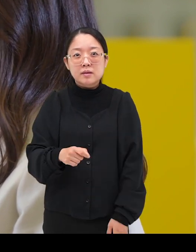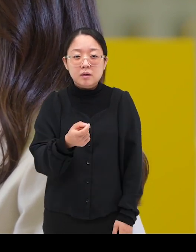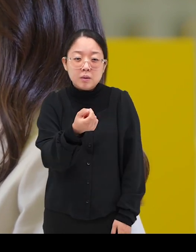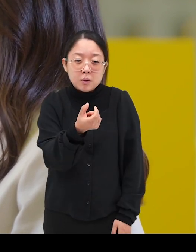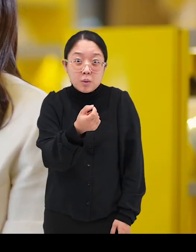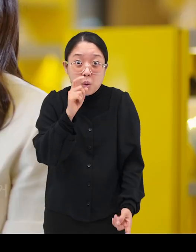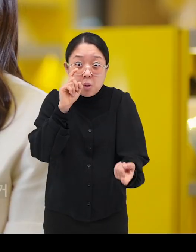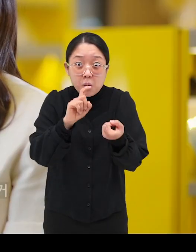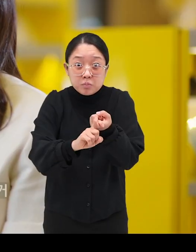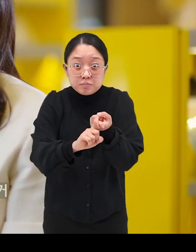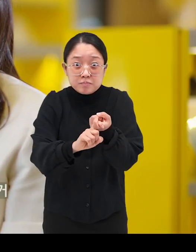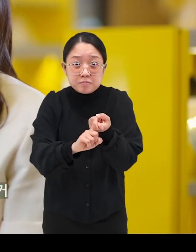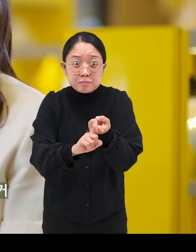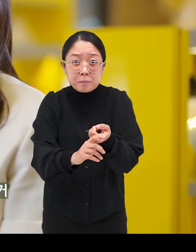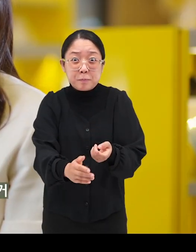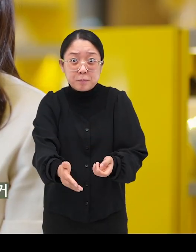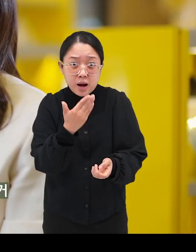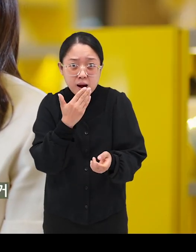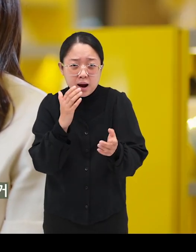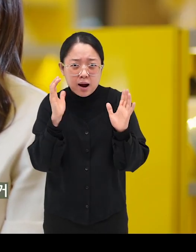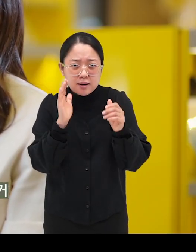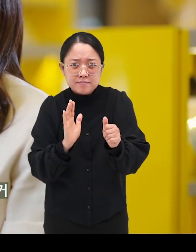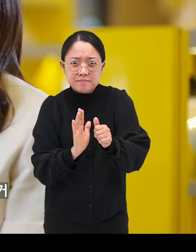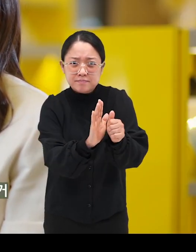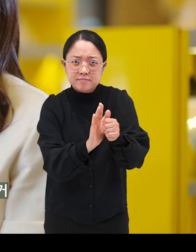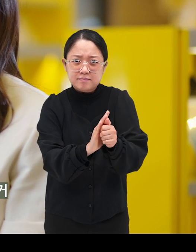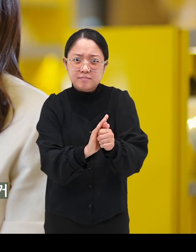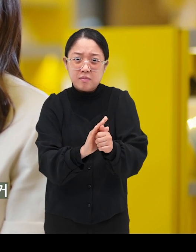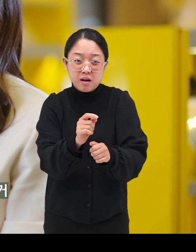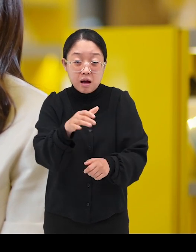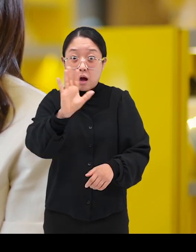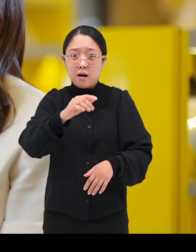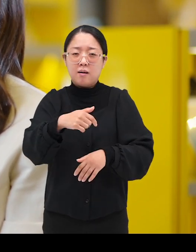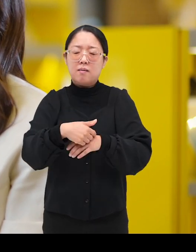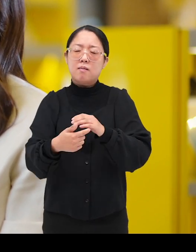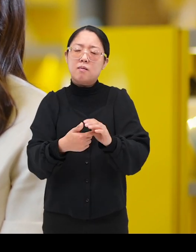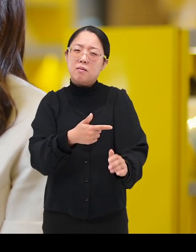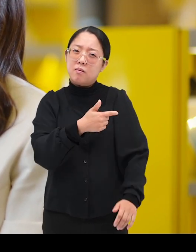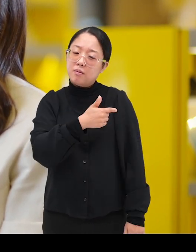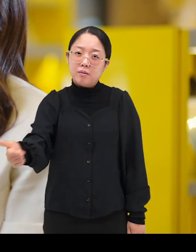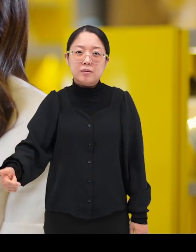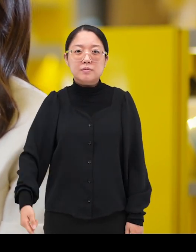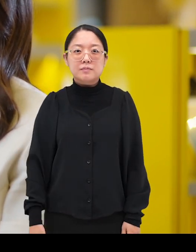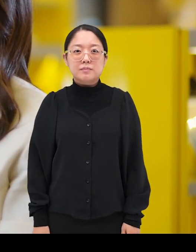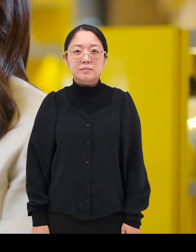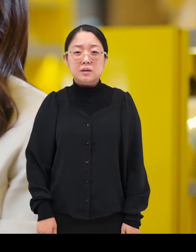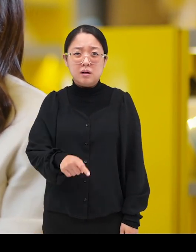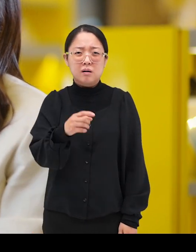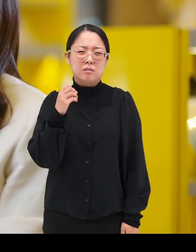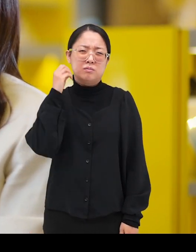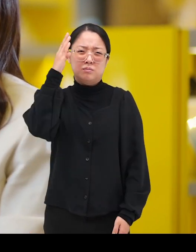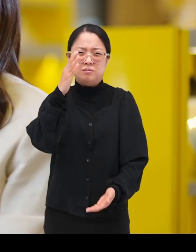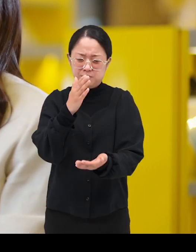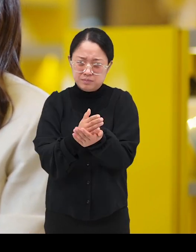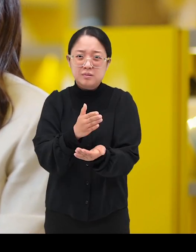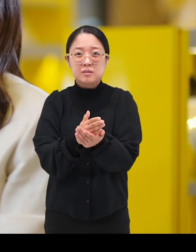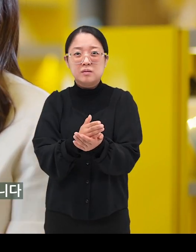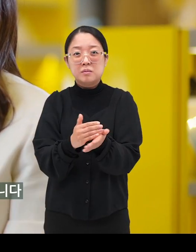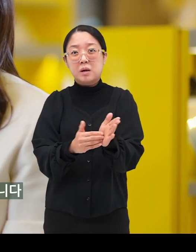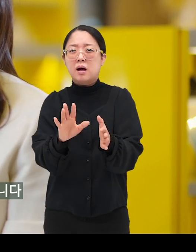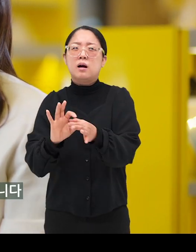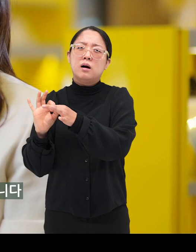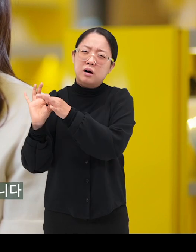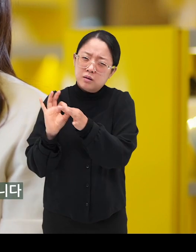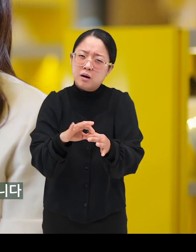쓰는 거고, 아주 작은 관심 하나가 아이를 살릴 수 있다는 거, 그 마음이 정말 큰 마음이라는 거, 그거 잊지